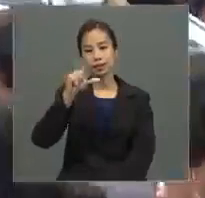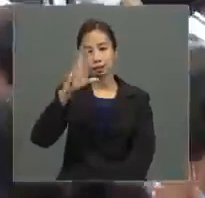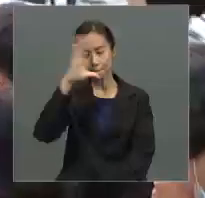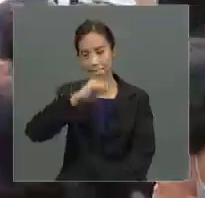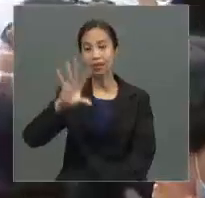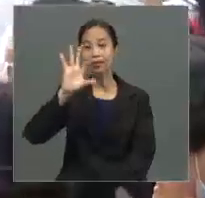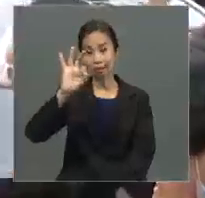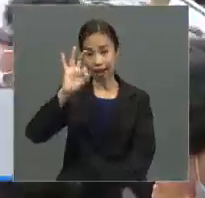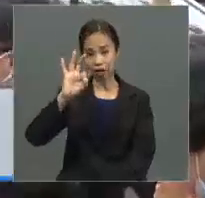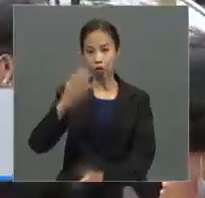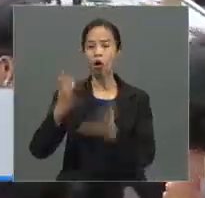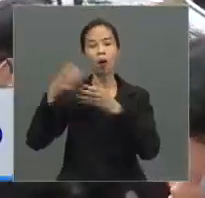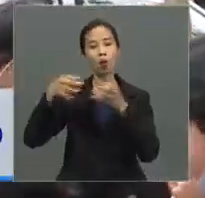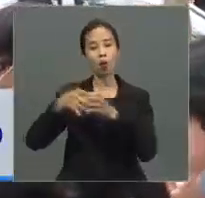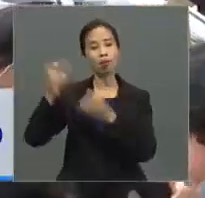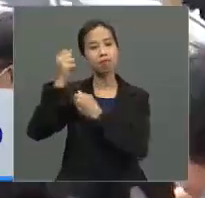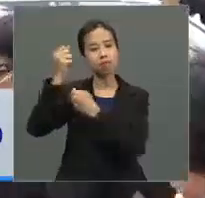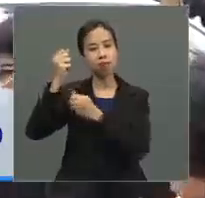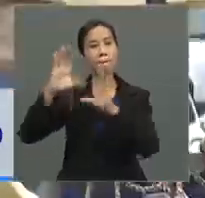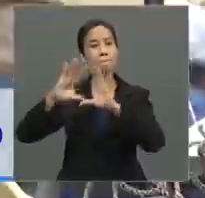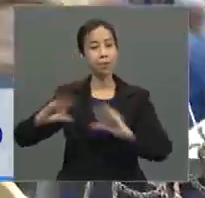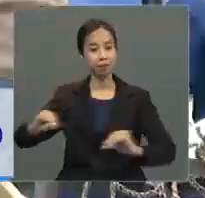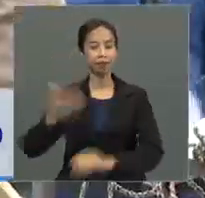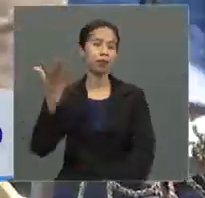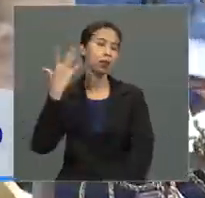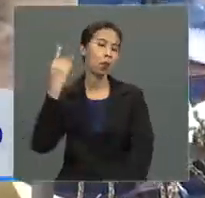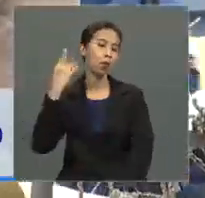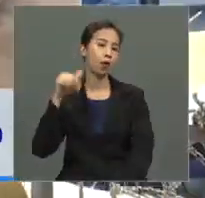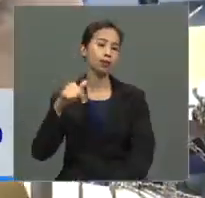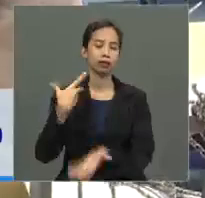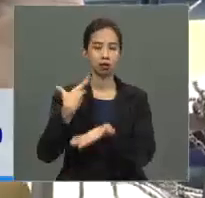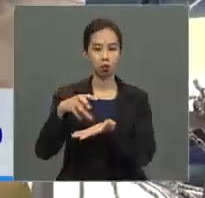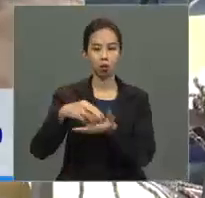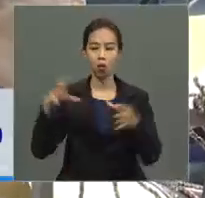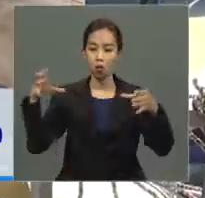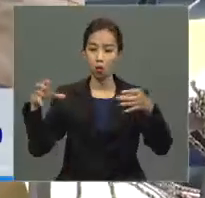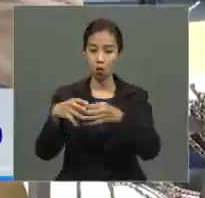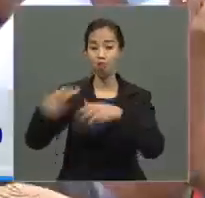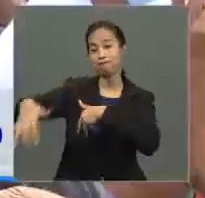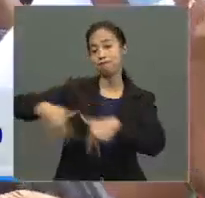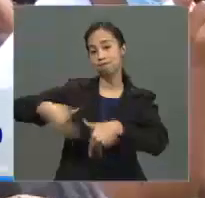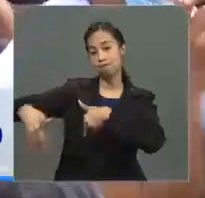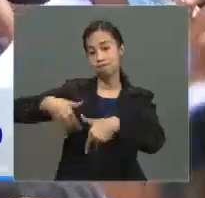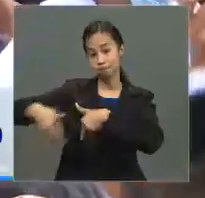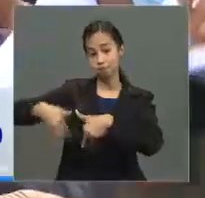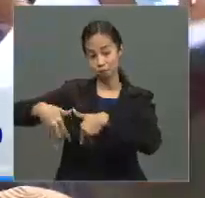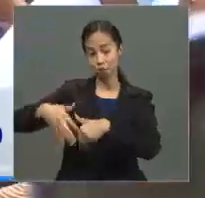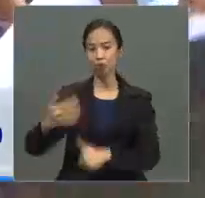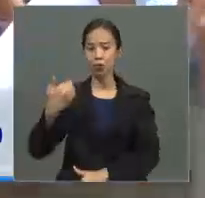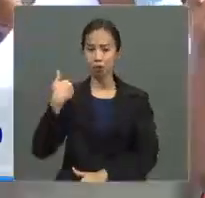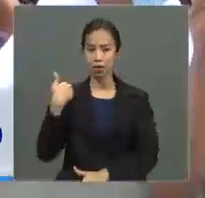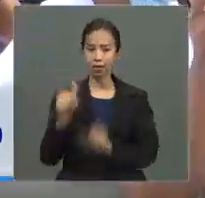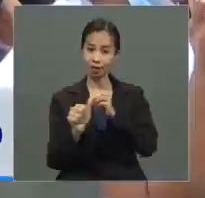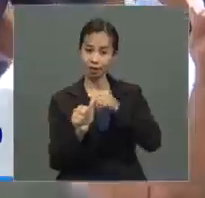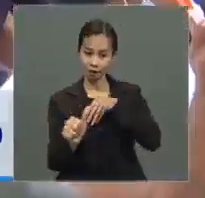ถ้าเราเปิดทำลายกันนะสำหรับการชุมนุมเมื่อวานนี้ของกลุ่มราษฎรนะคะซึ่งการนำ